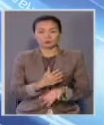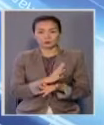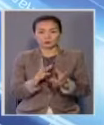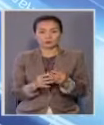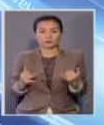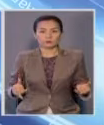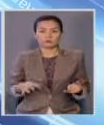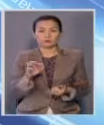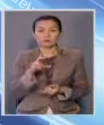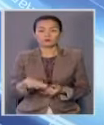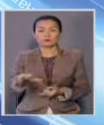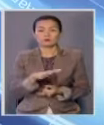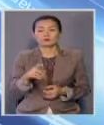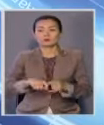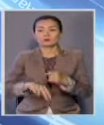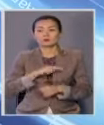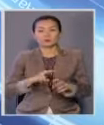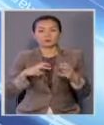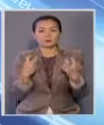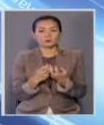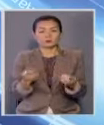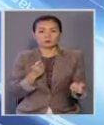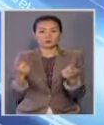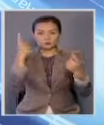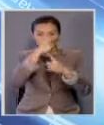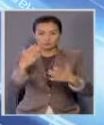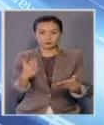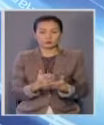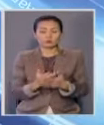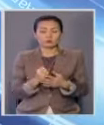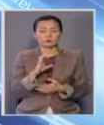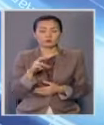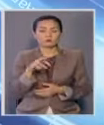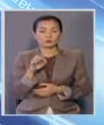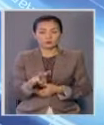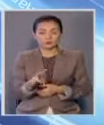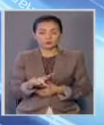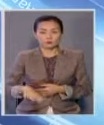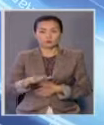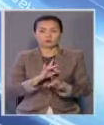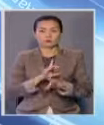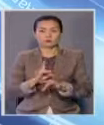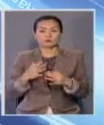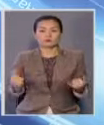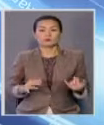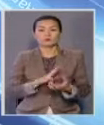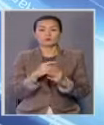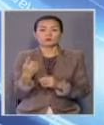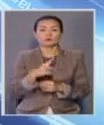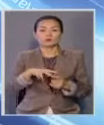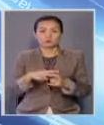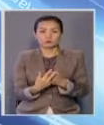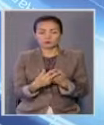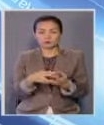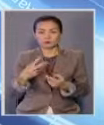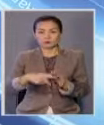Бұл туралы Атырау облысы бойынша тексеру комиссиясының төрағасы мәлім етті. Аслан Жұмабединовтың сөзінше, осы жылдың бірінші